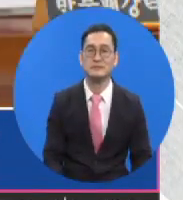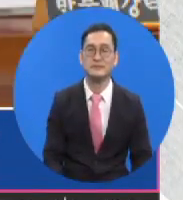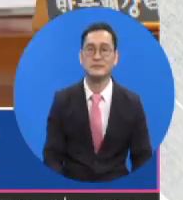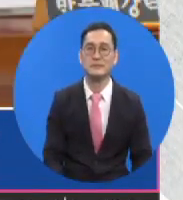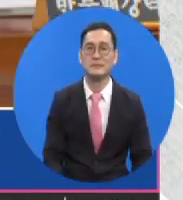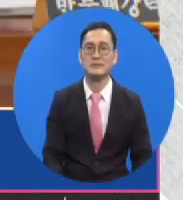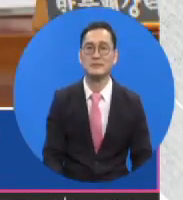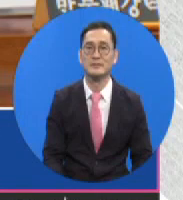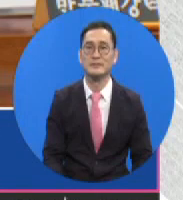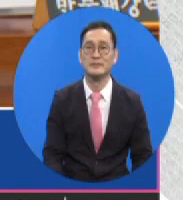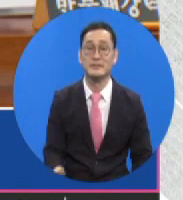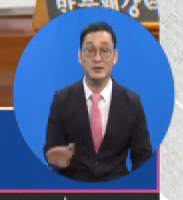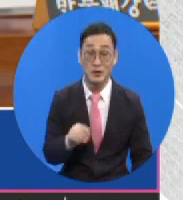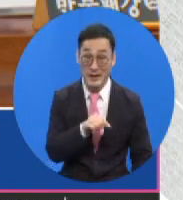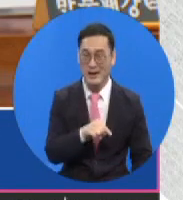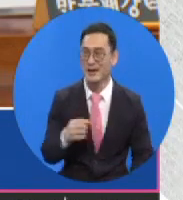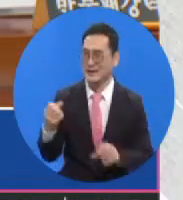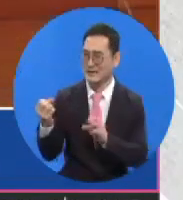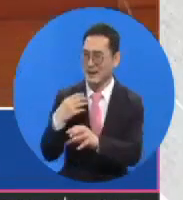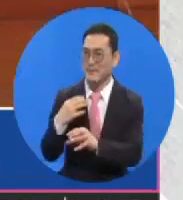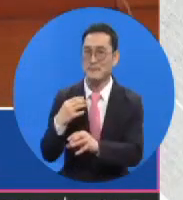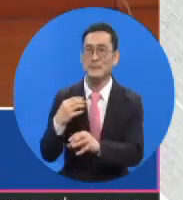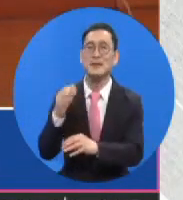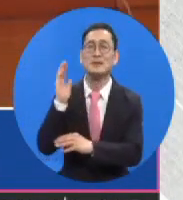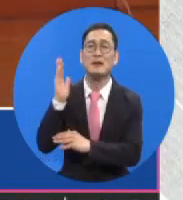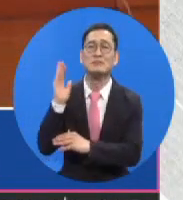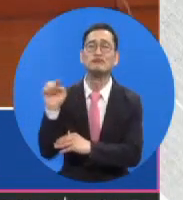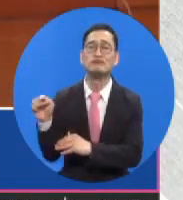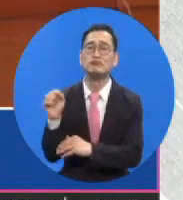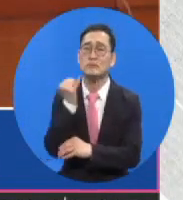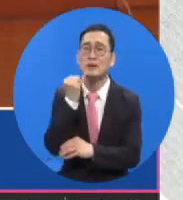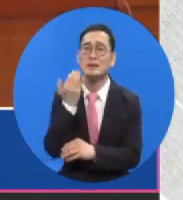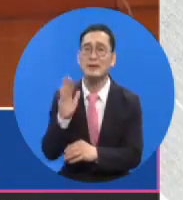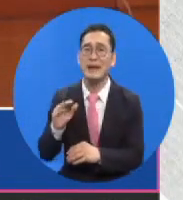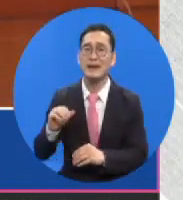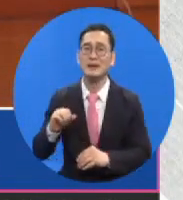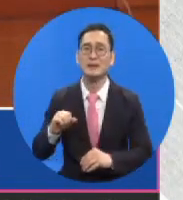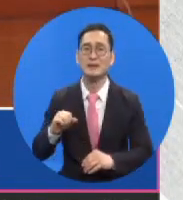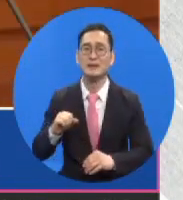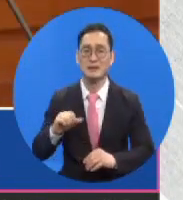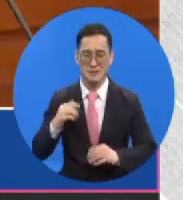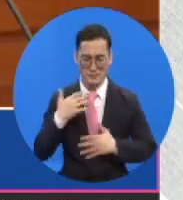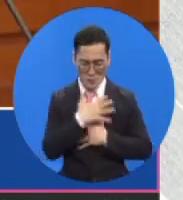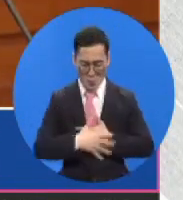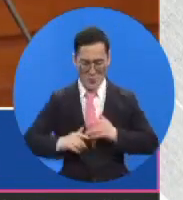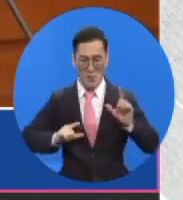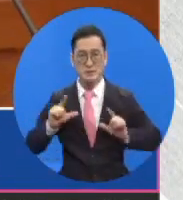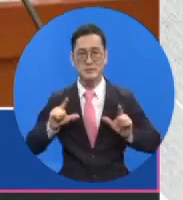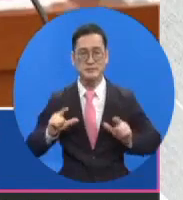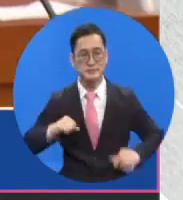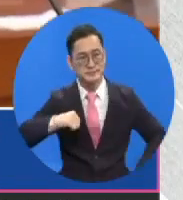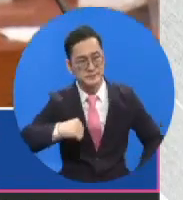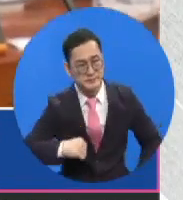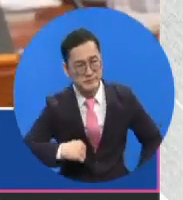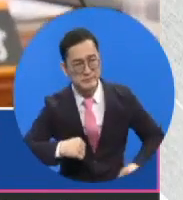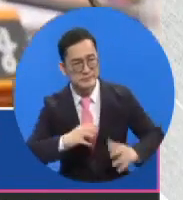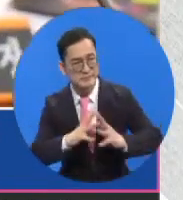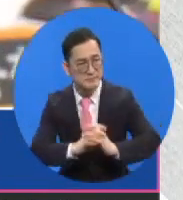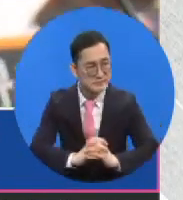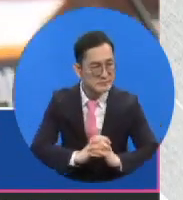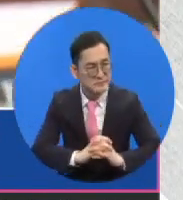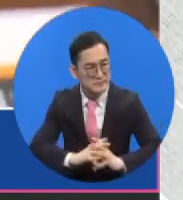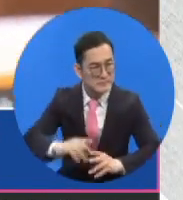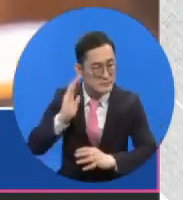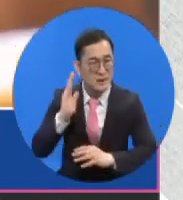싶어서 윤석열 총장도 뭐 본인이 하고 싶은 걸 다 해야죠. 국감장에서. 그리고 충분히 뭐 본인이 반박할 것들을 반박해야 되는데 좀 더